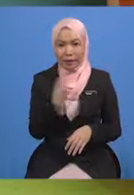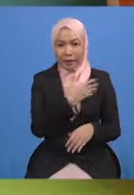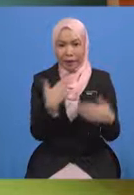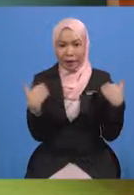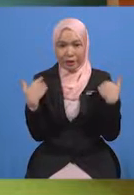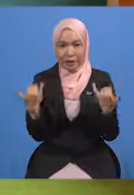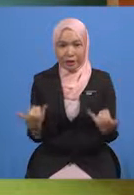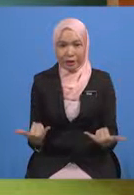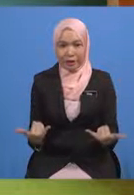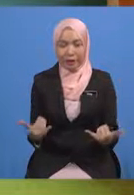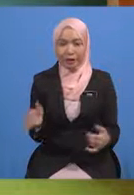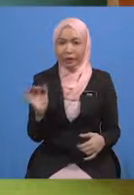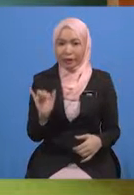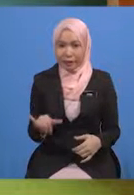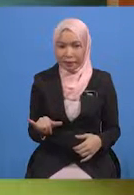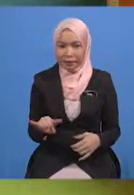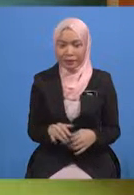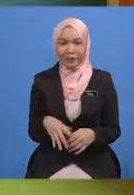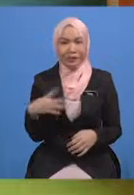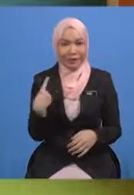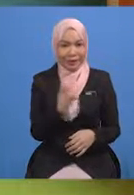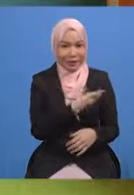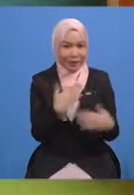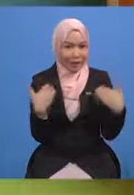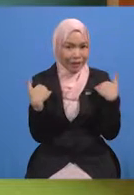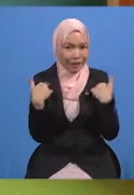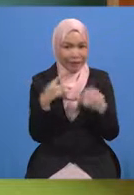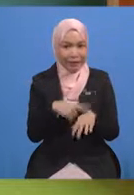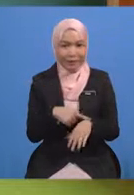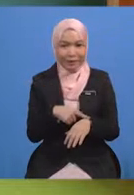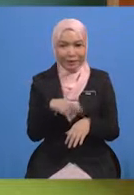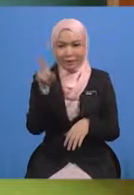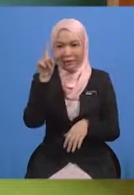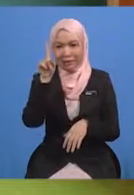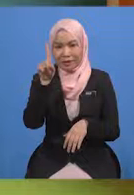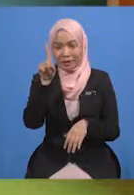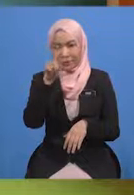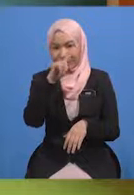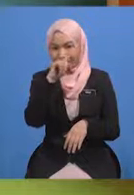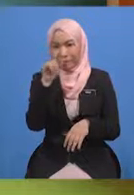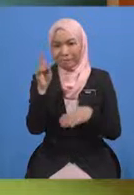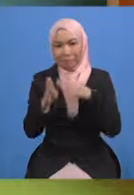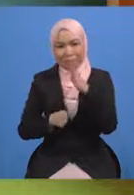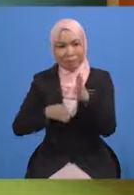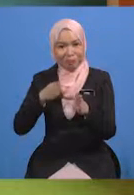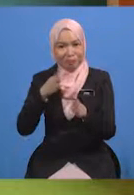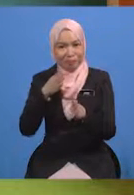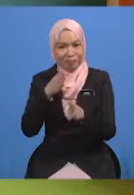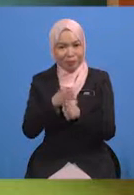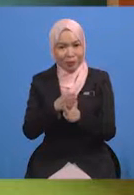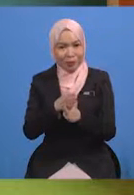sekarang? Ya, kita berada di sebuah planet yang dinamakan